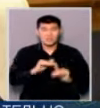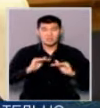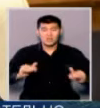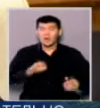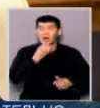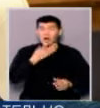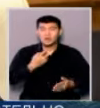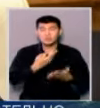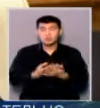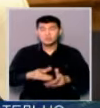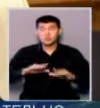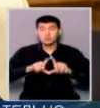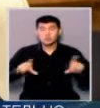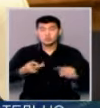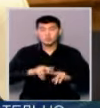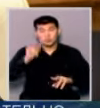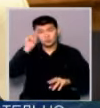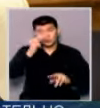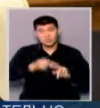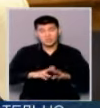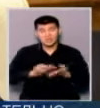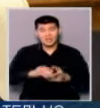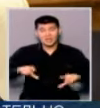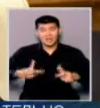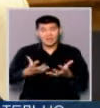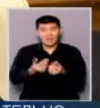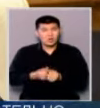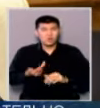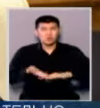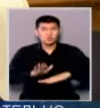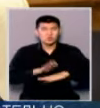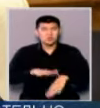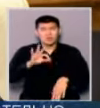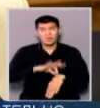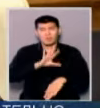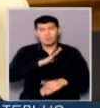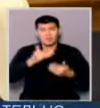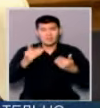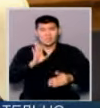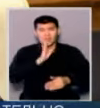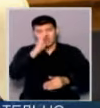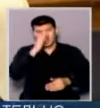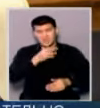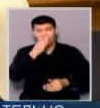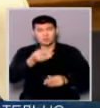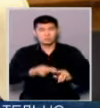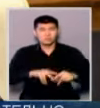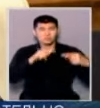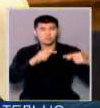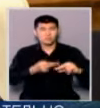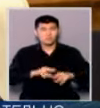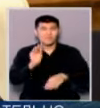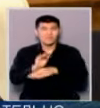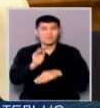имели хорошие показатели в школе, поэтому результаты ЕНТ они восприняли как очень болезненно. Родители выражают свое недовольство,